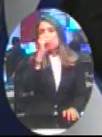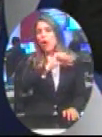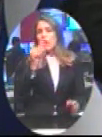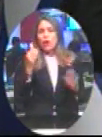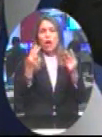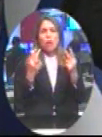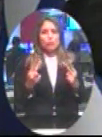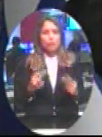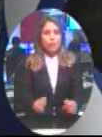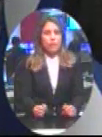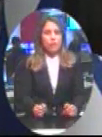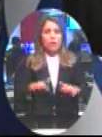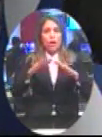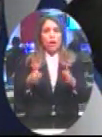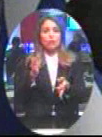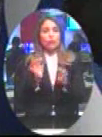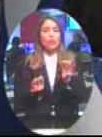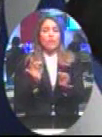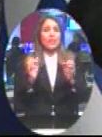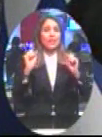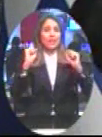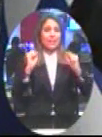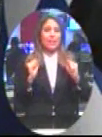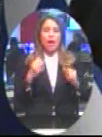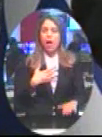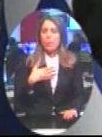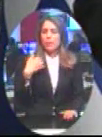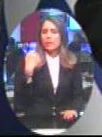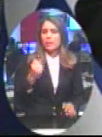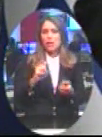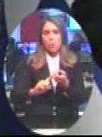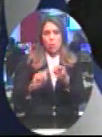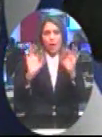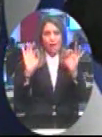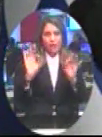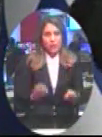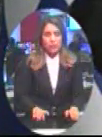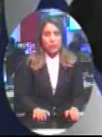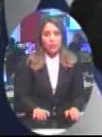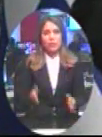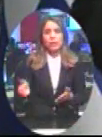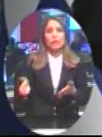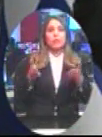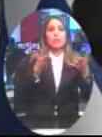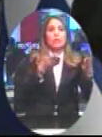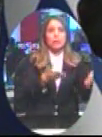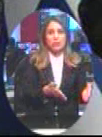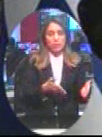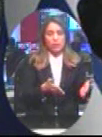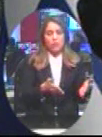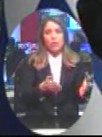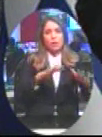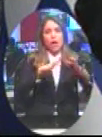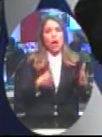רשות שופטת יציבה, אמיצה ובלתי תלויה לצד ולצידן של רשות